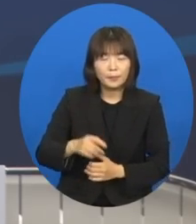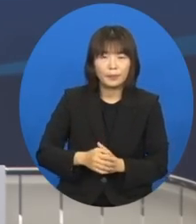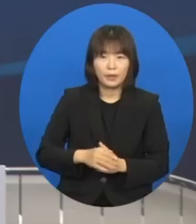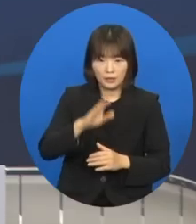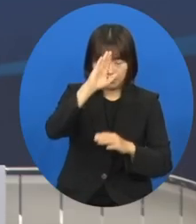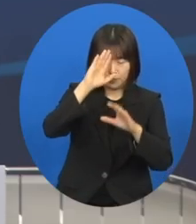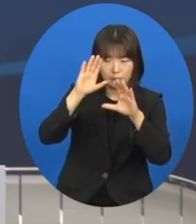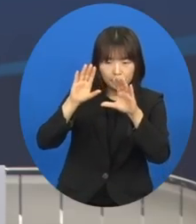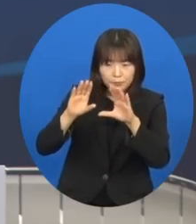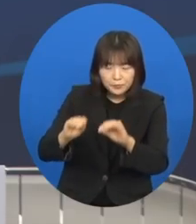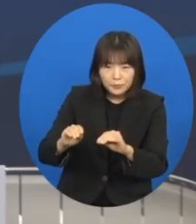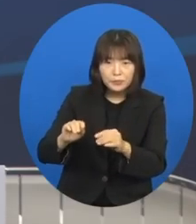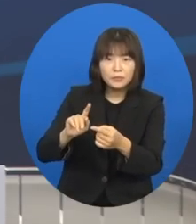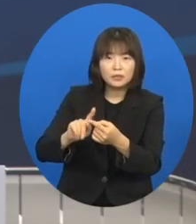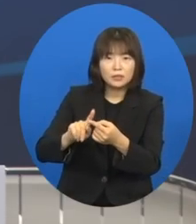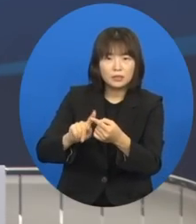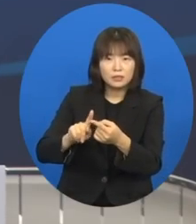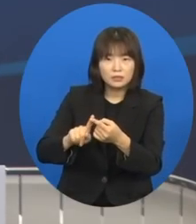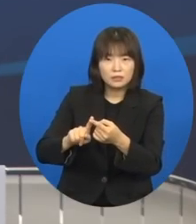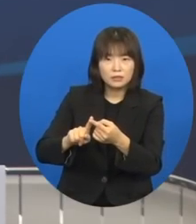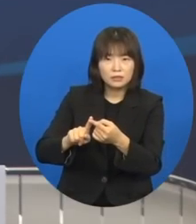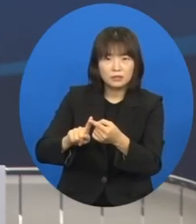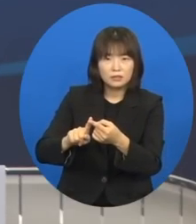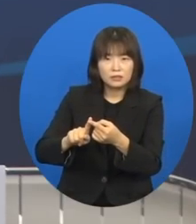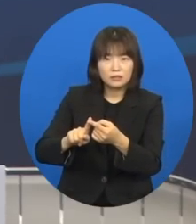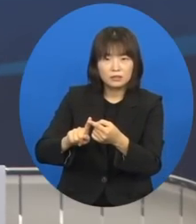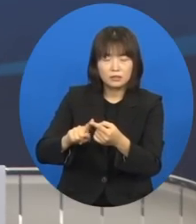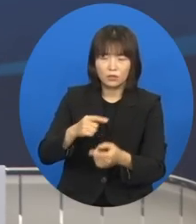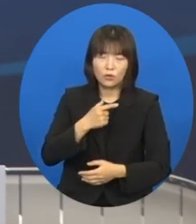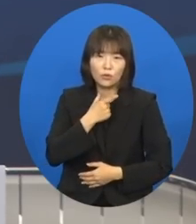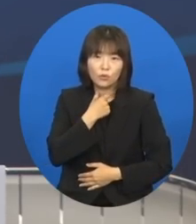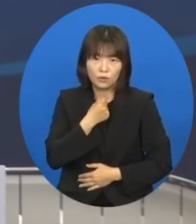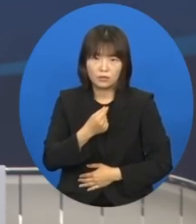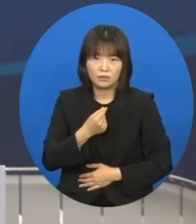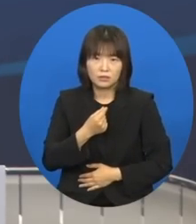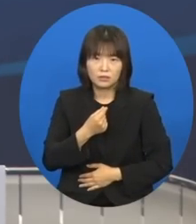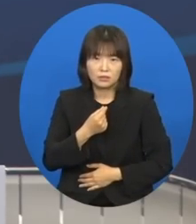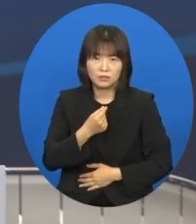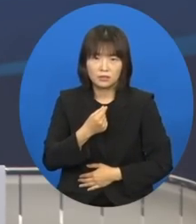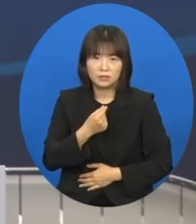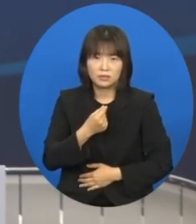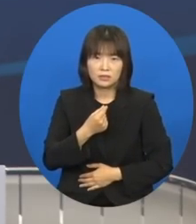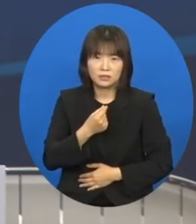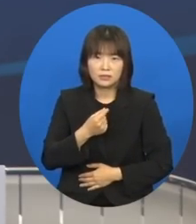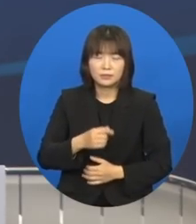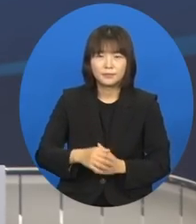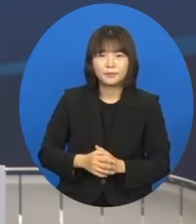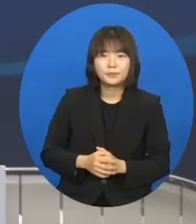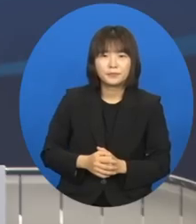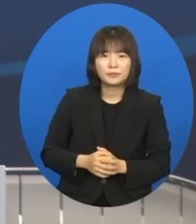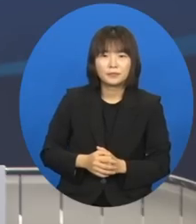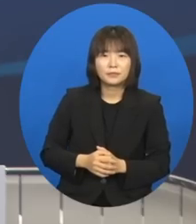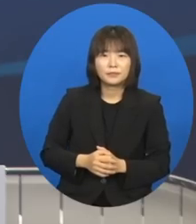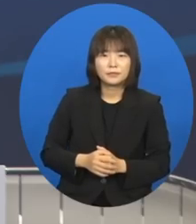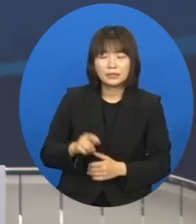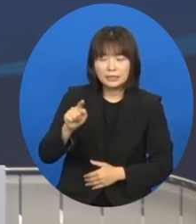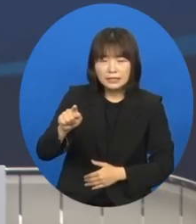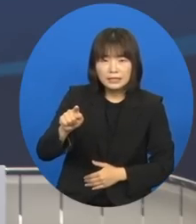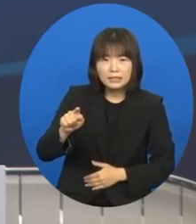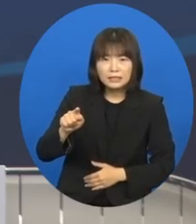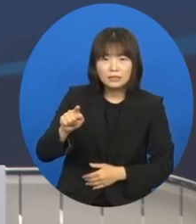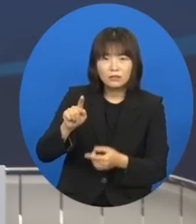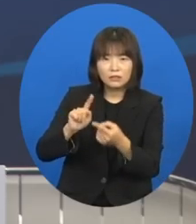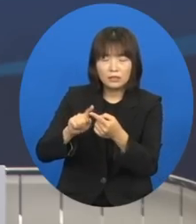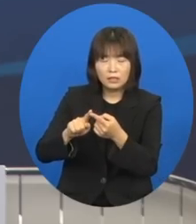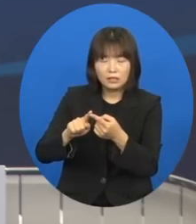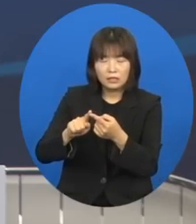치료를 바라보는, 병이 낫는 것을 바라보는 그 시점을, 그 시각을